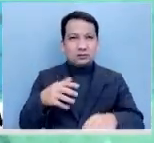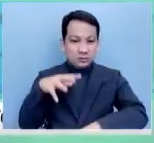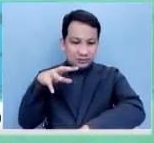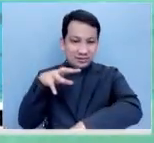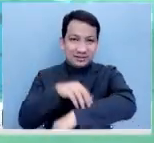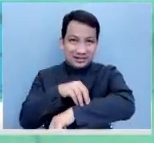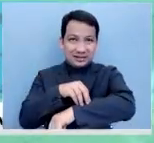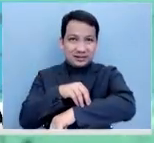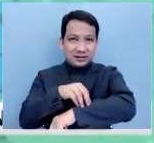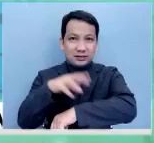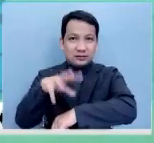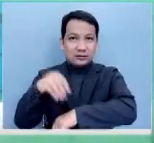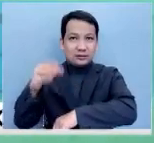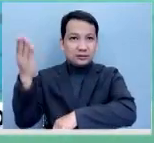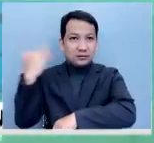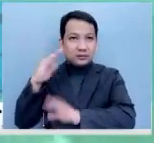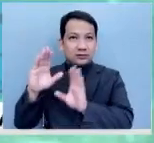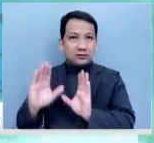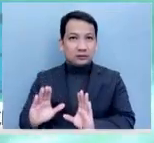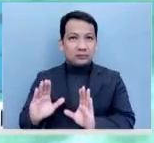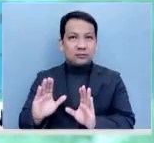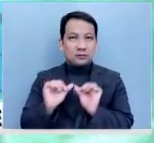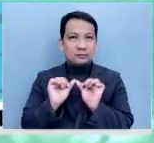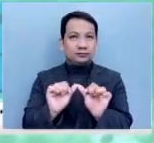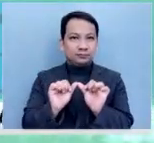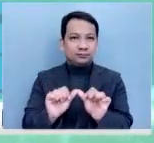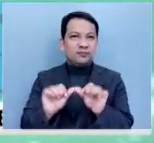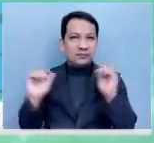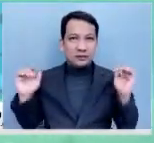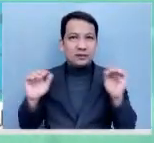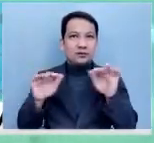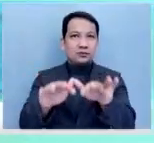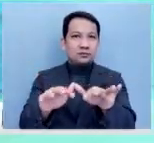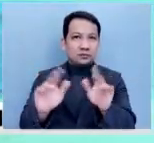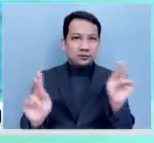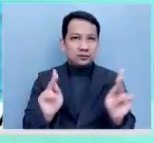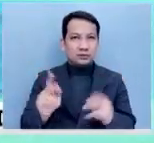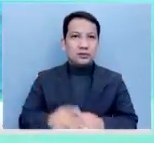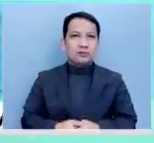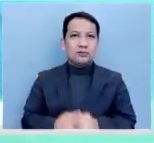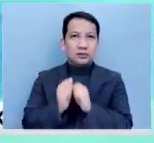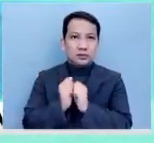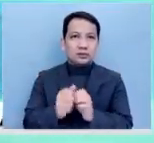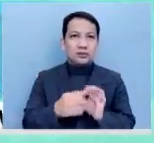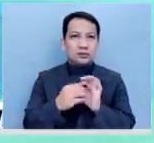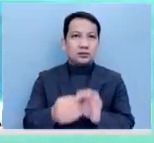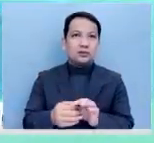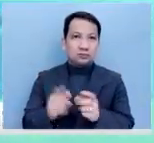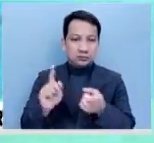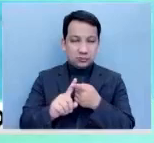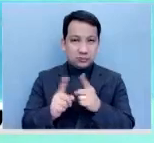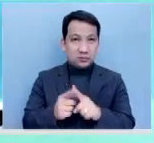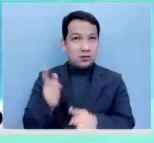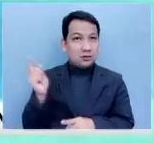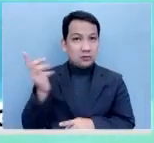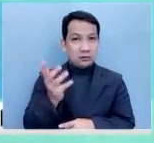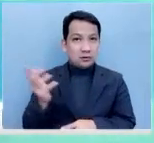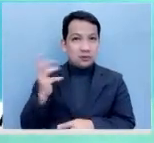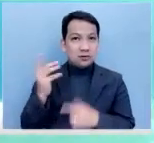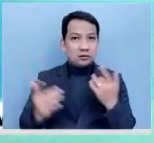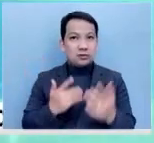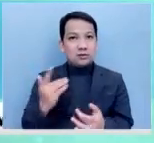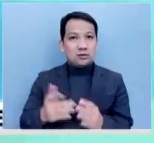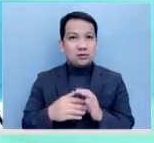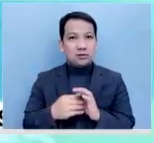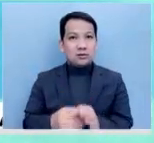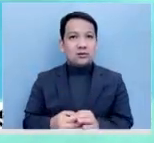ng dikya nitong Linggo. Patuloy rin ang pagdagsa ng mga turista rito. Kabilang dyan ang mga magbabarkadang ito na enjoy na